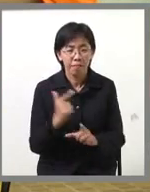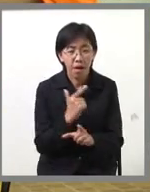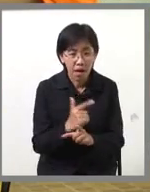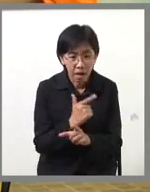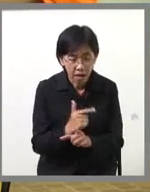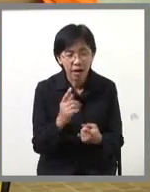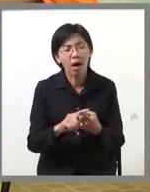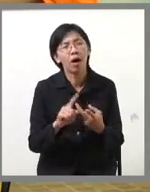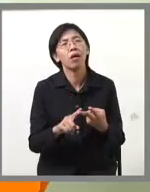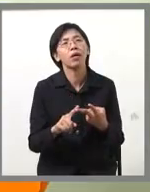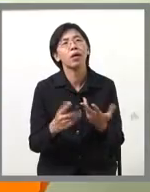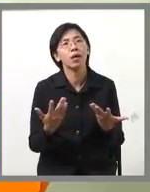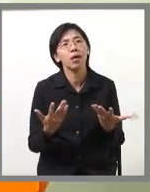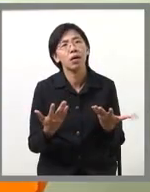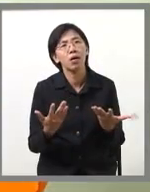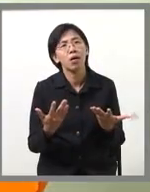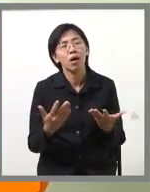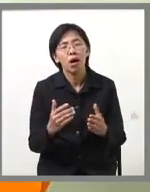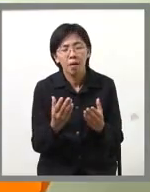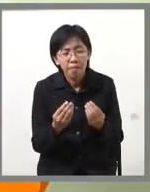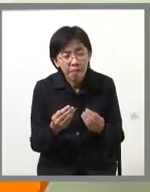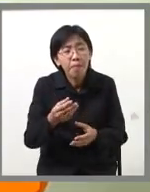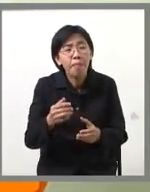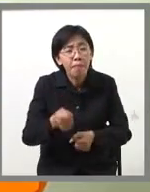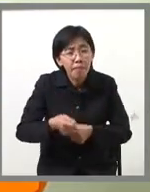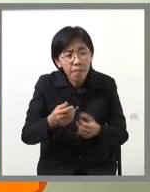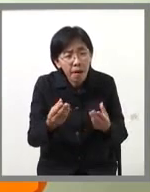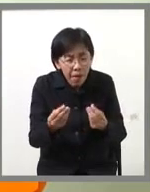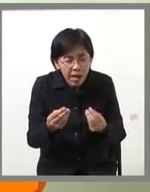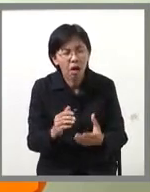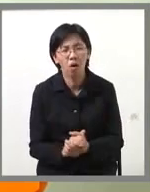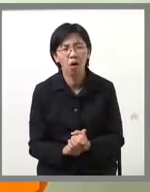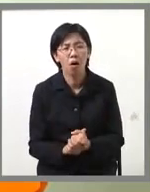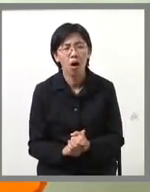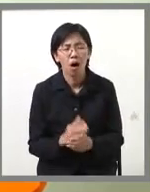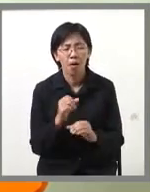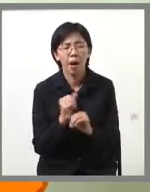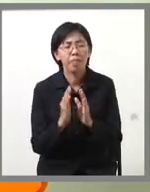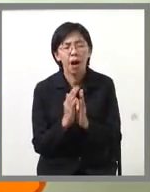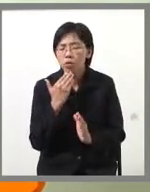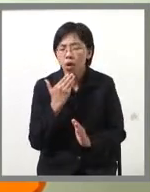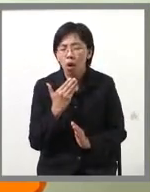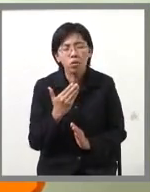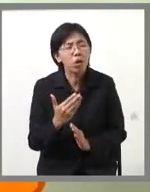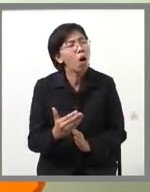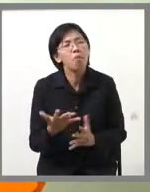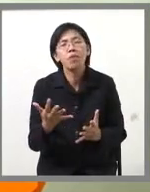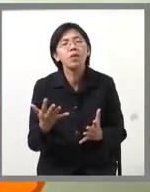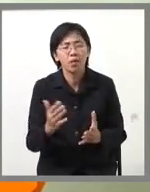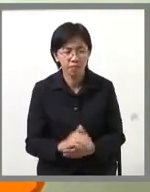างด้วยโลหะก็ตามด้วยสร้างด้วยปูนก็ตามอายุของสิ่งเหล่านี้มัน